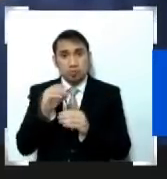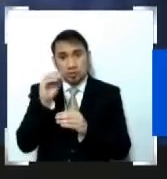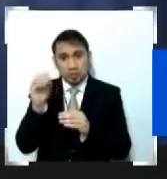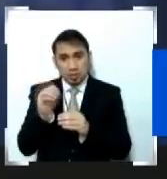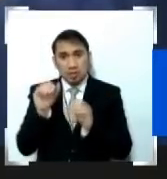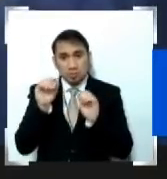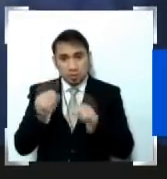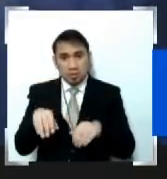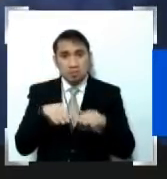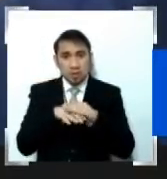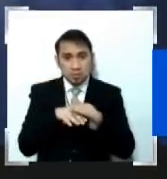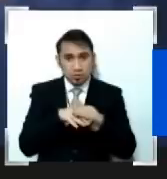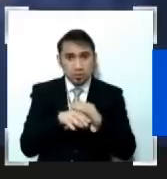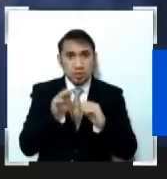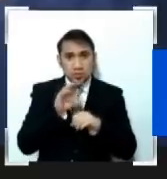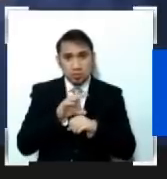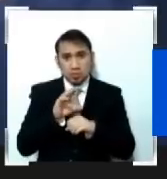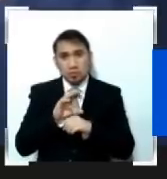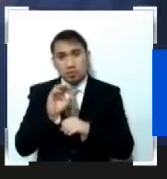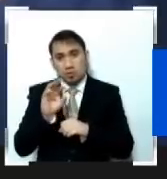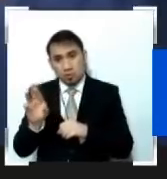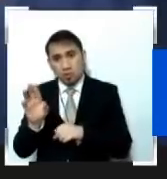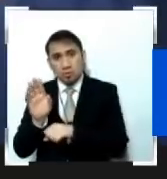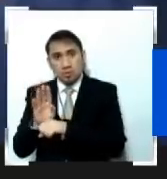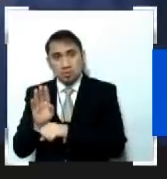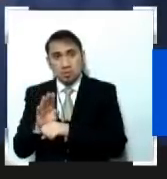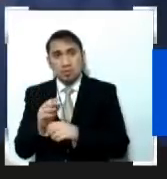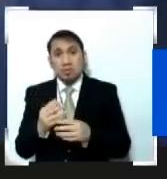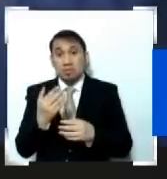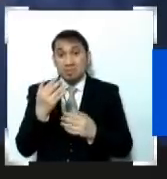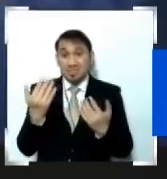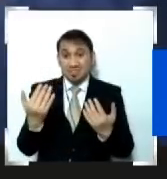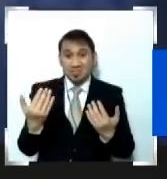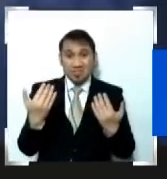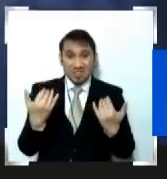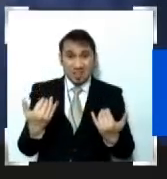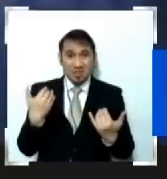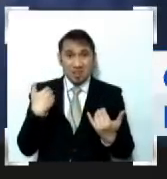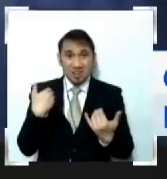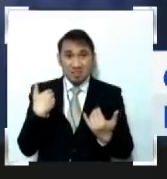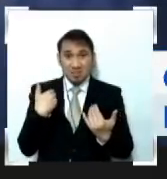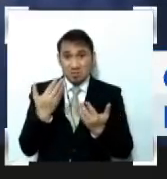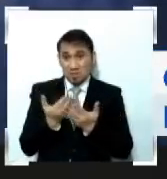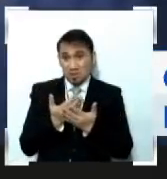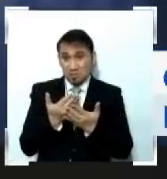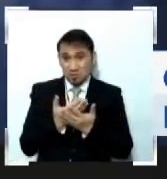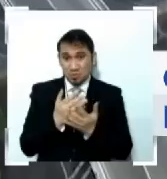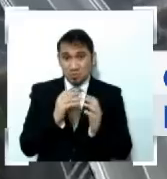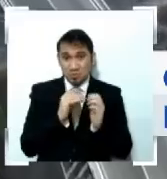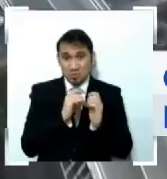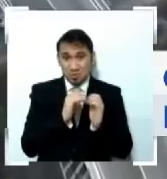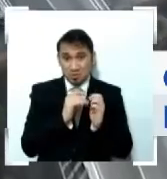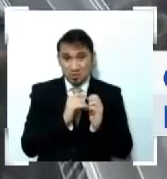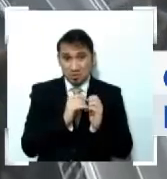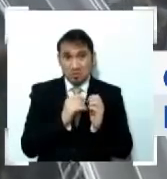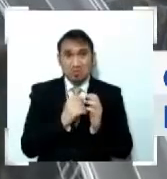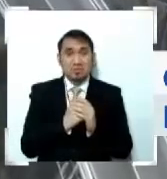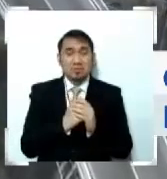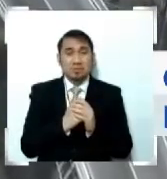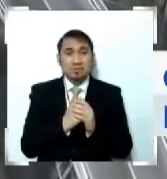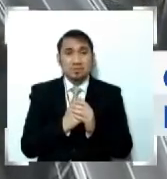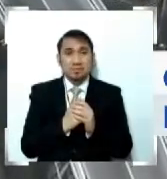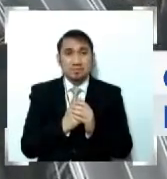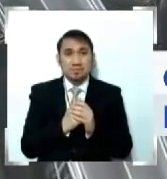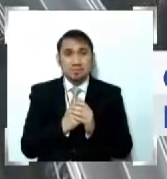cases. There's always, especially with these new variants, we could reverse the trend easily in just a week or two. Ako si